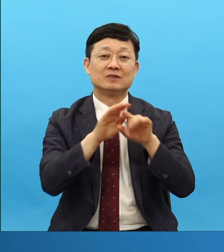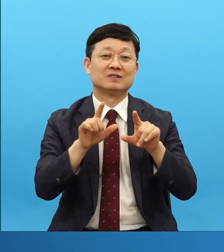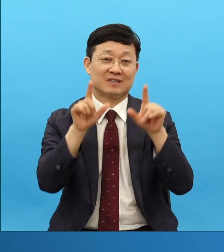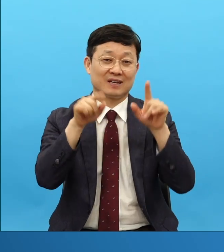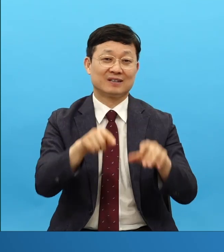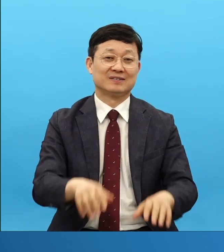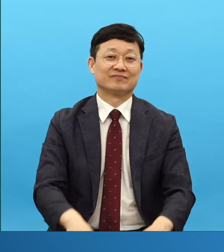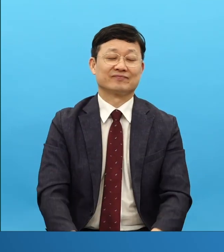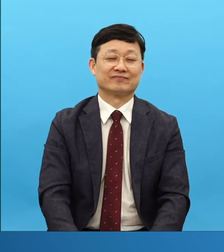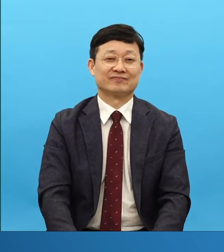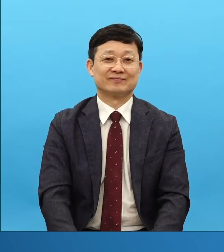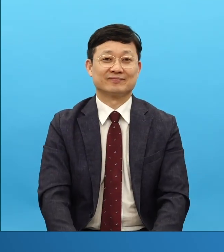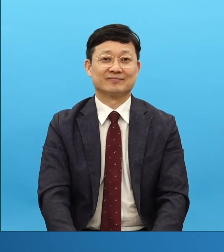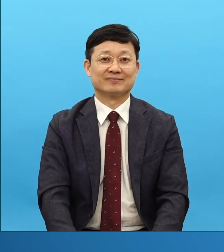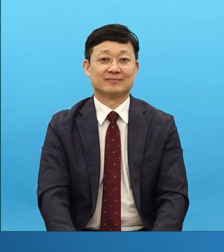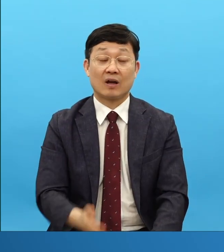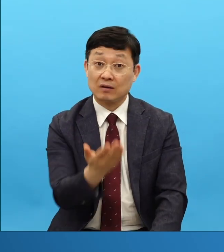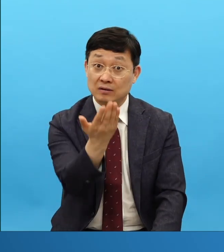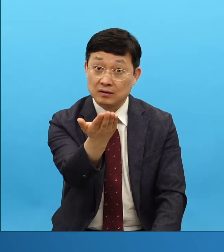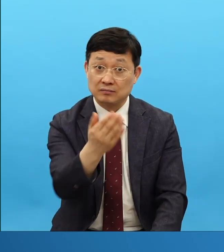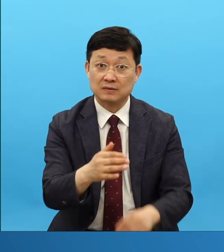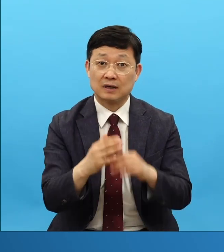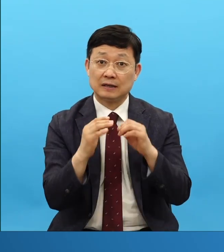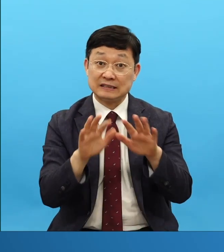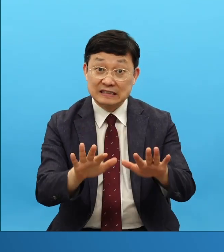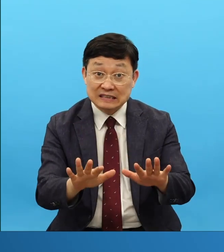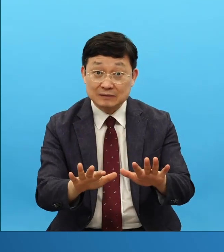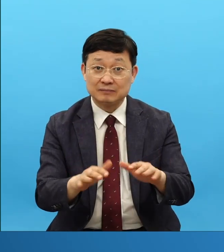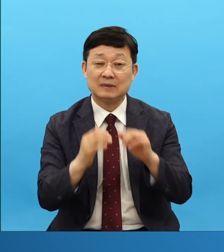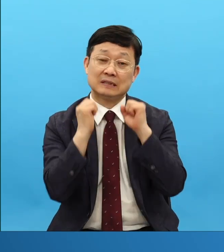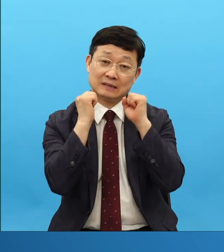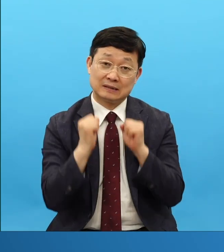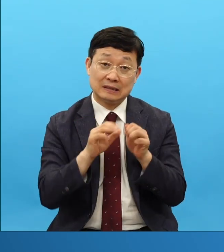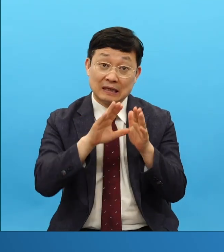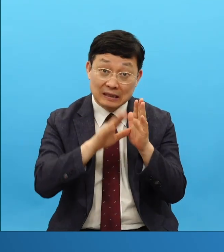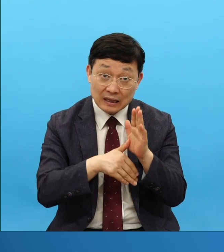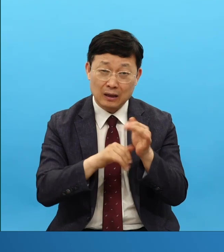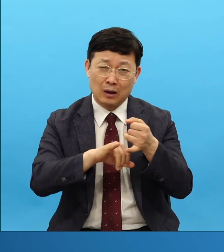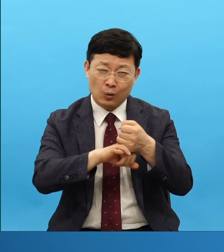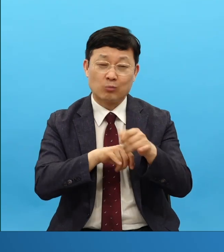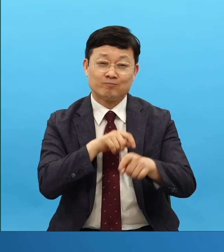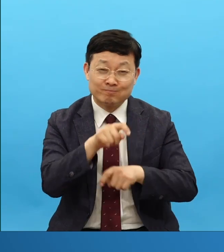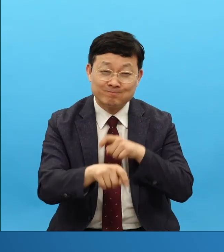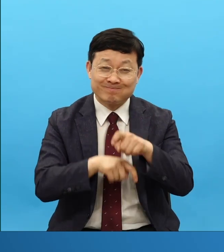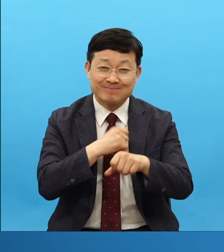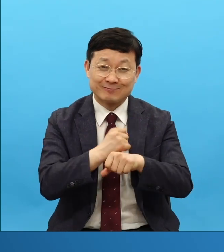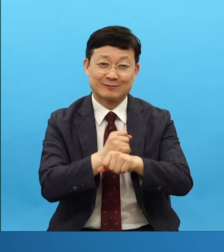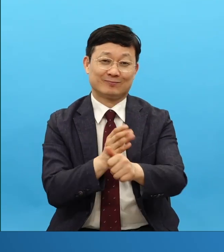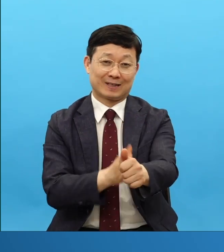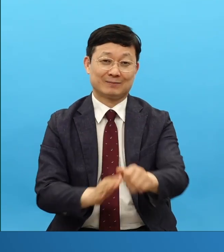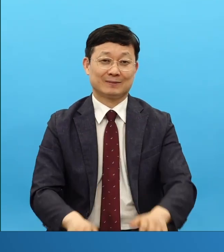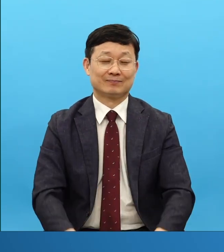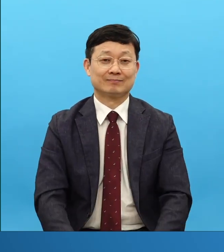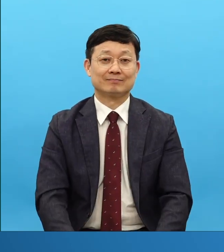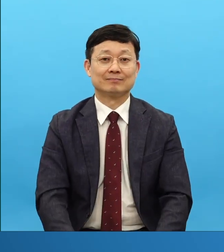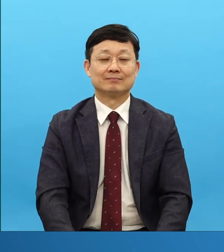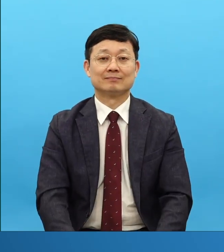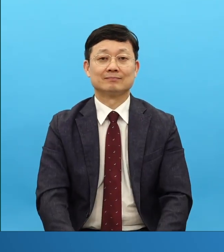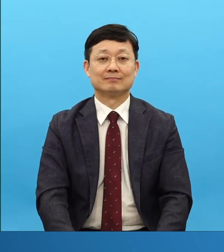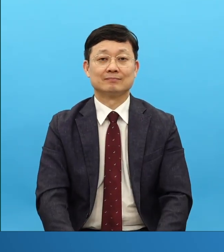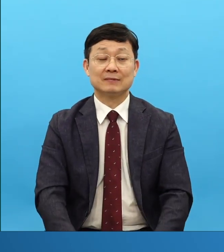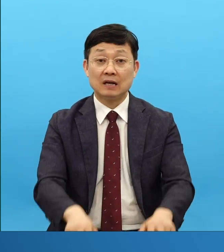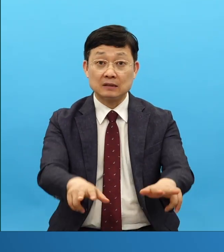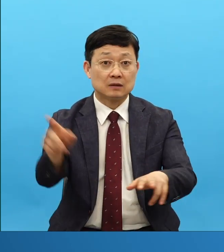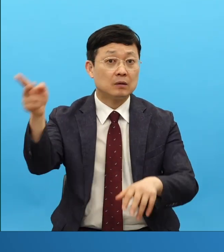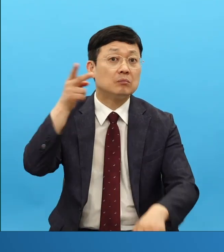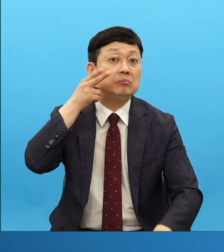entirety, for the church and the remnant. 여러분이 계실 때 꼭 하셔야 돼요. You must do it when you're still here. 지금 현재